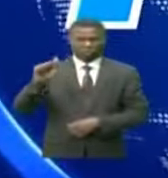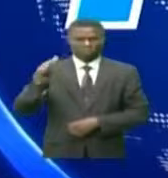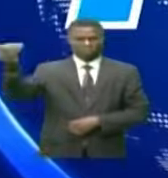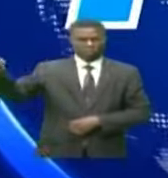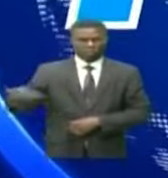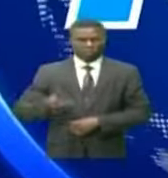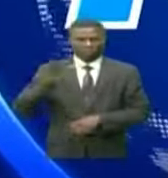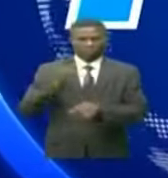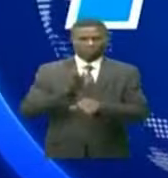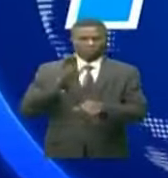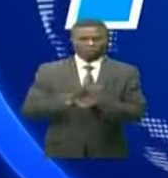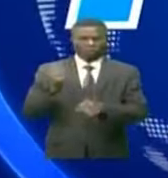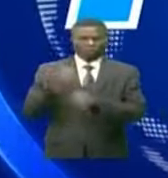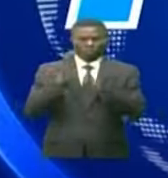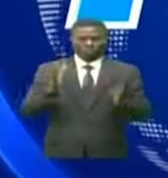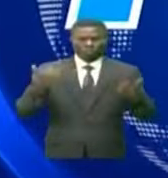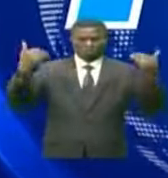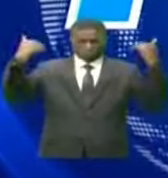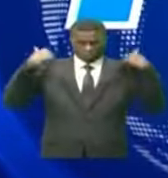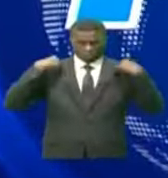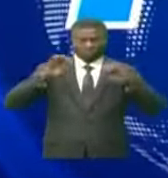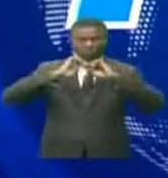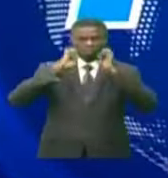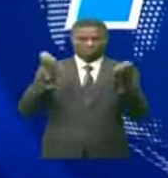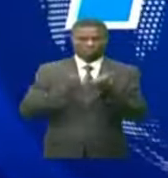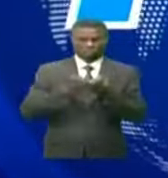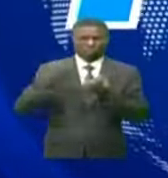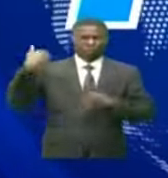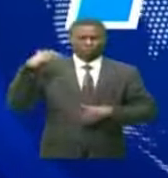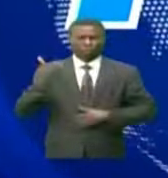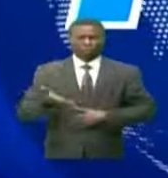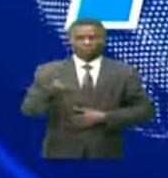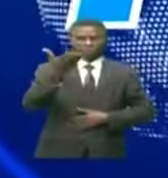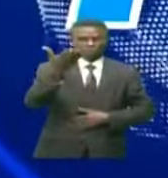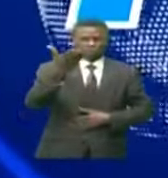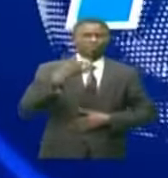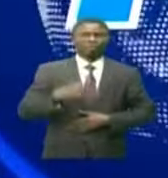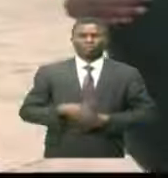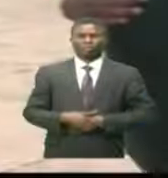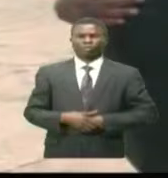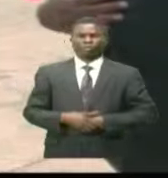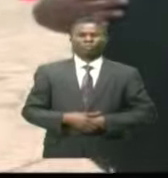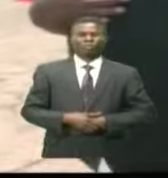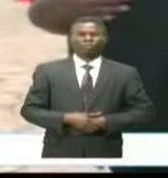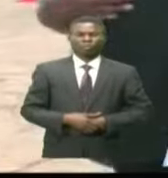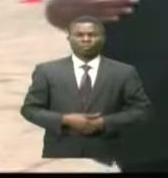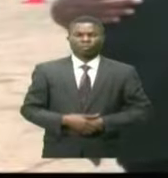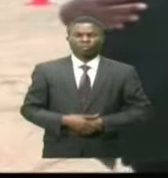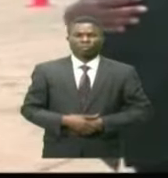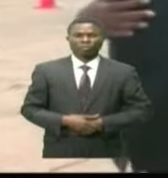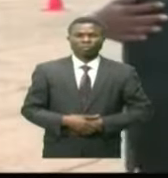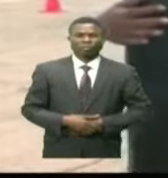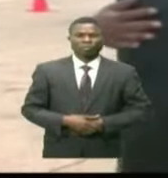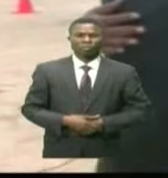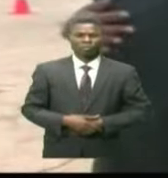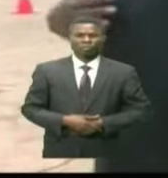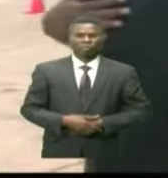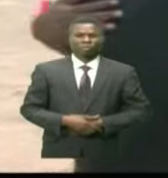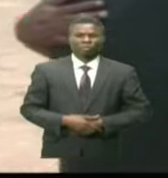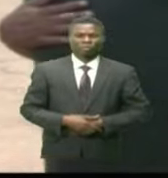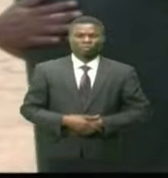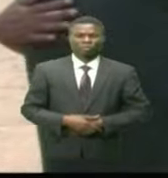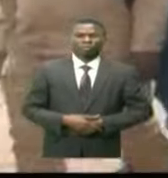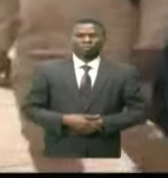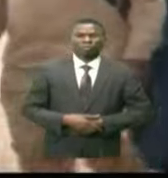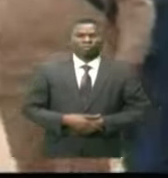des centaines d'agents et cadres de cette entreprise publique. Images et commentaires. Le conseil d'administration de la MIBA, conduit par son